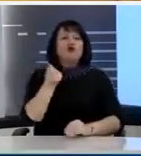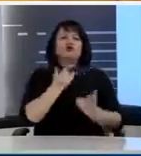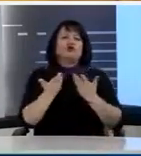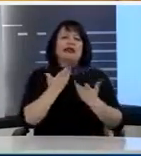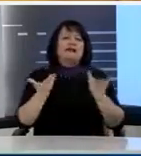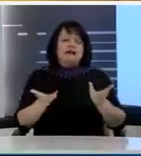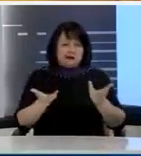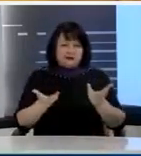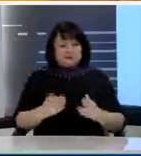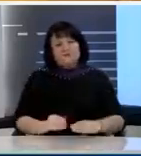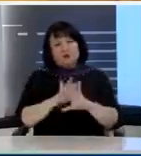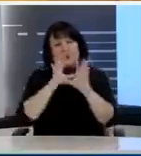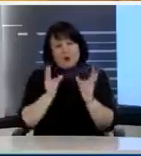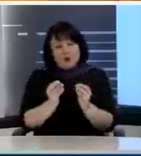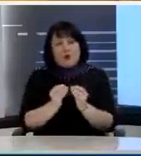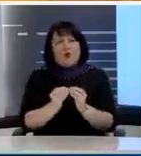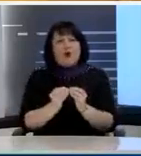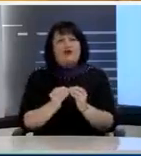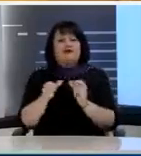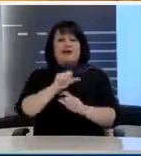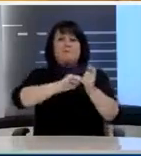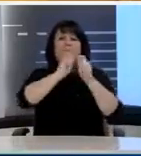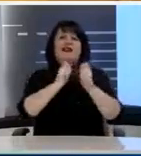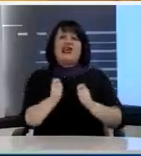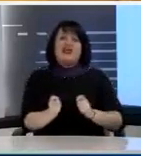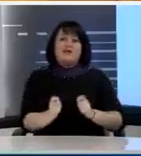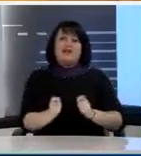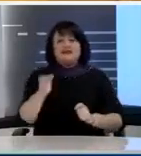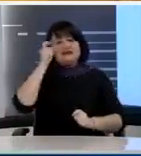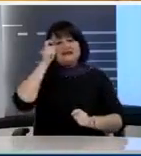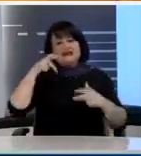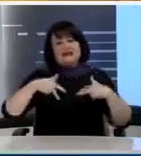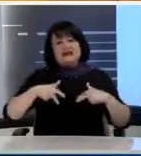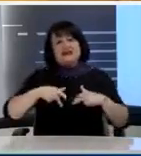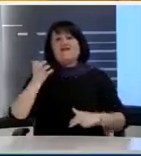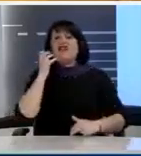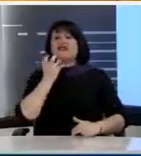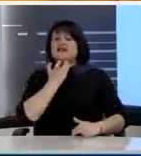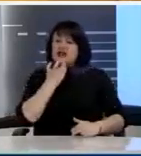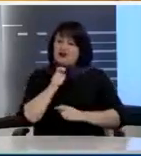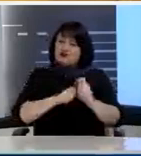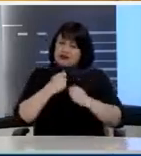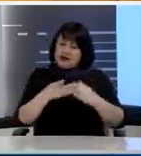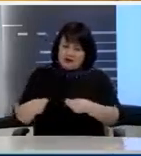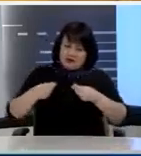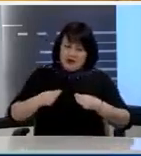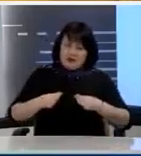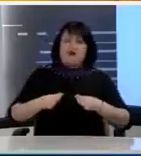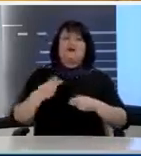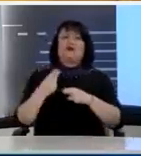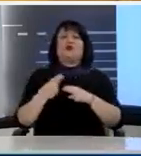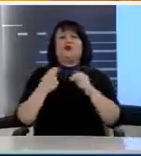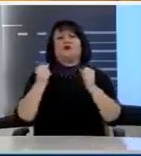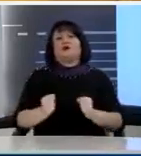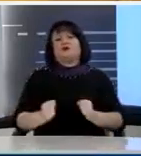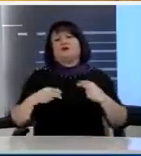μελέτης. Όλα αυτά ήταν μεταρρυθμίσεις που πιστώνονται στην κυβέρνηση Σαμαρά Βενιζέλου, που μου ανέθεσε αυτό το κρίσιμο πόστο στην